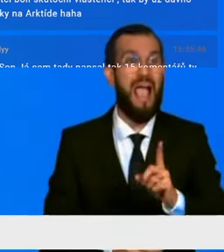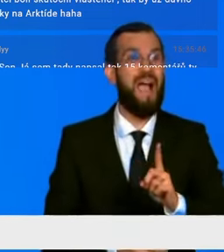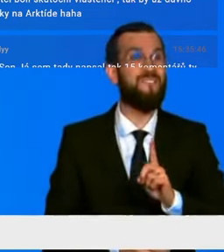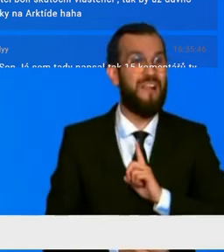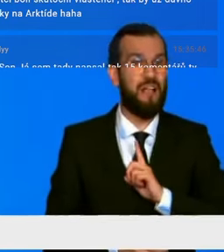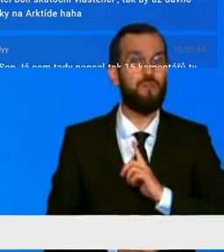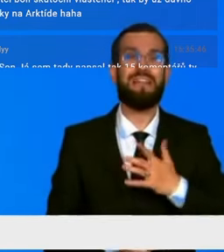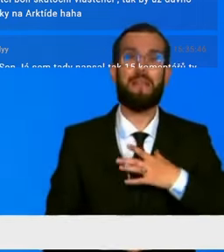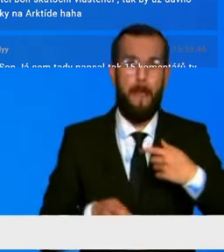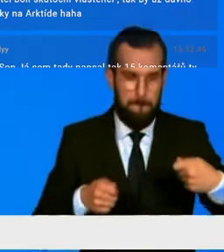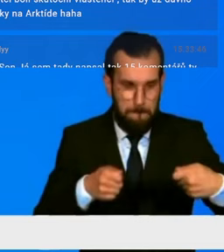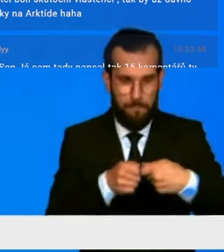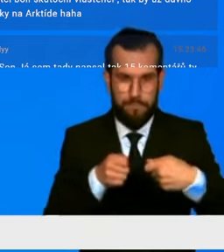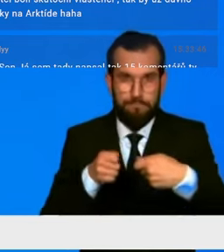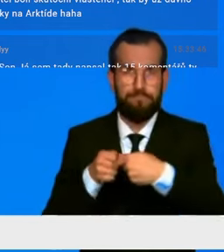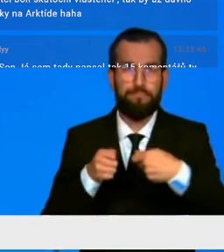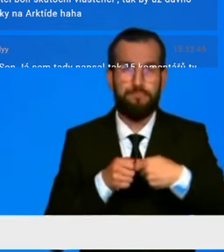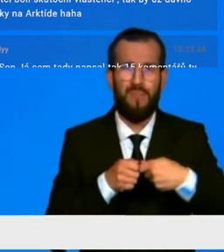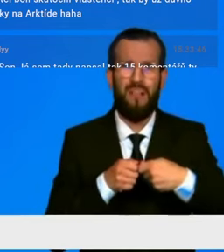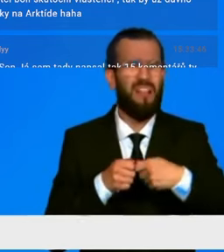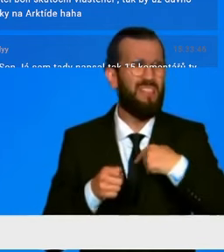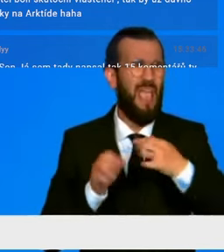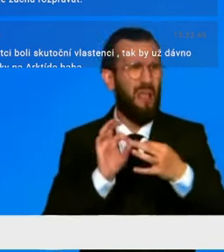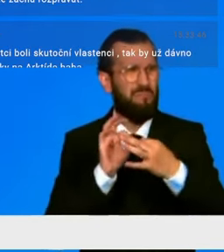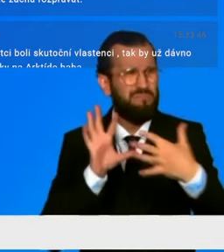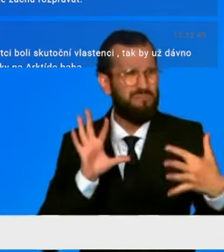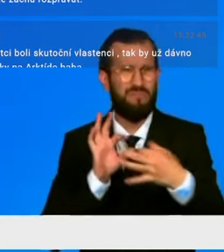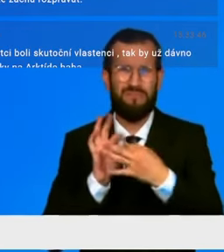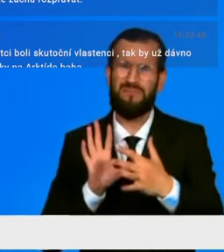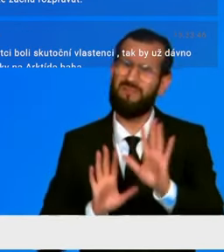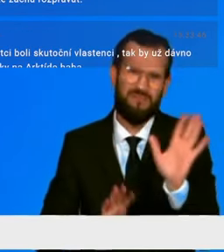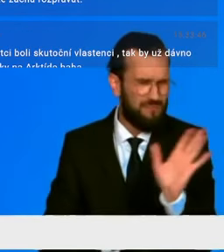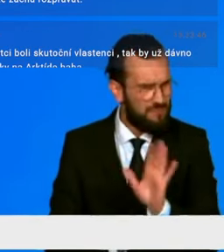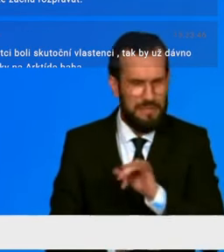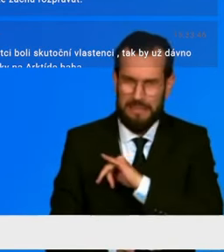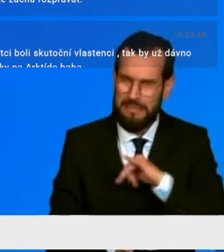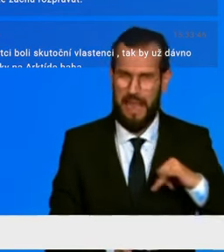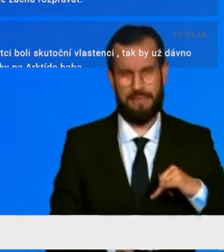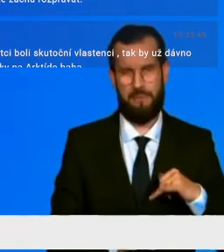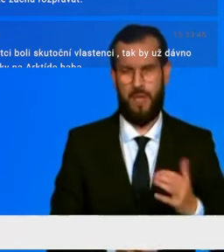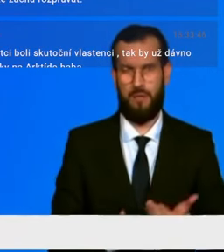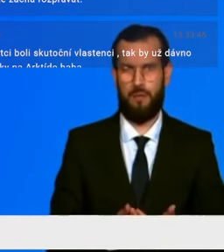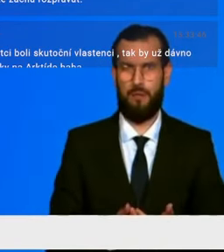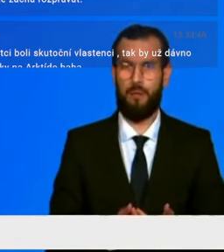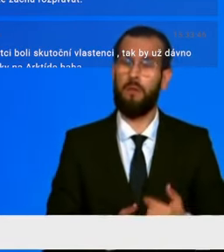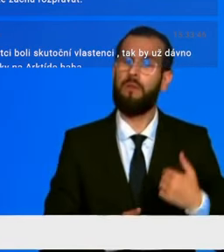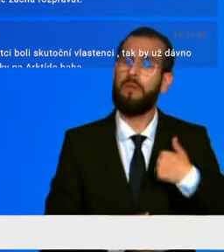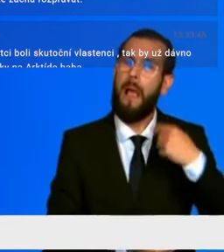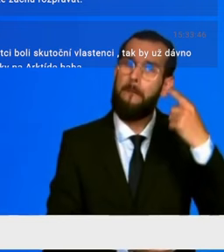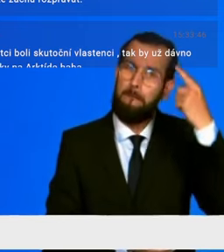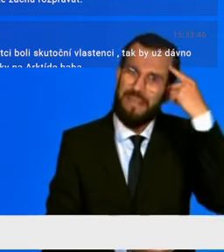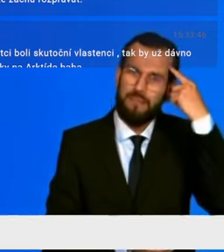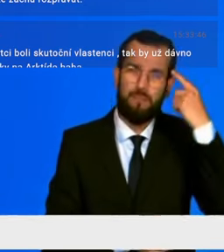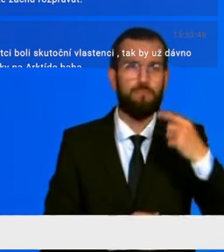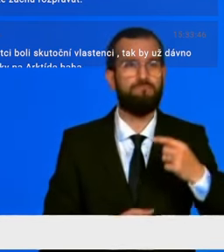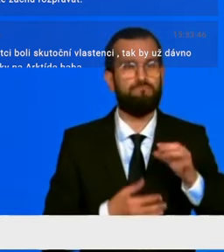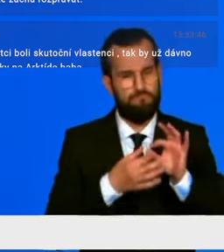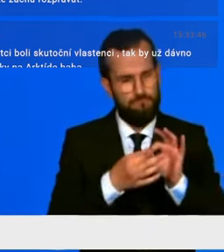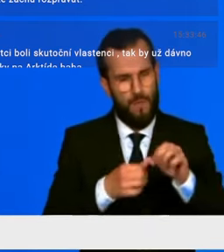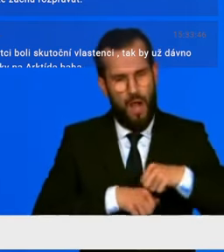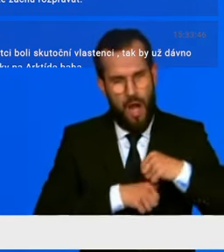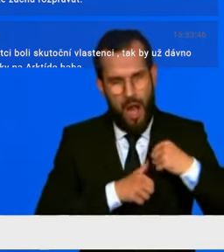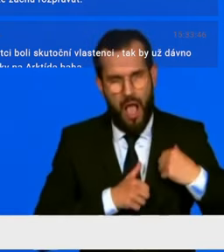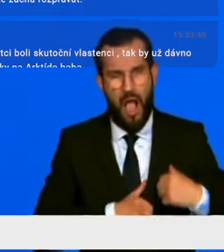spája a niekto len nás rozdeľuje len preto lebo niekto si ho doteraz sprivatizoval Ja si myslím že láska ku krajine